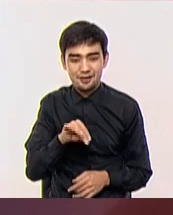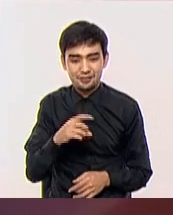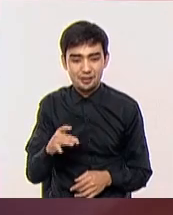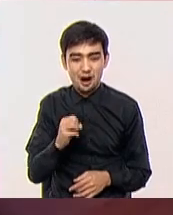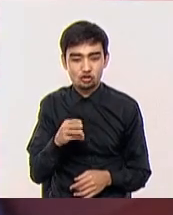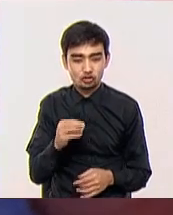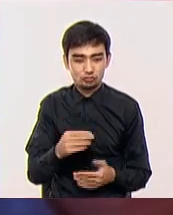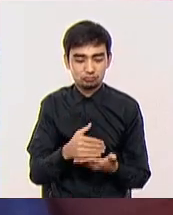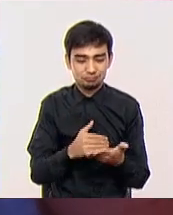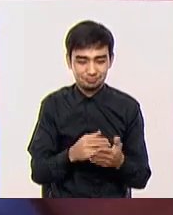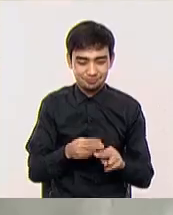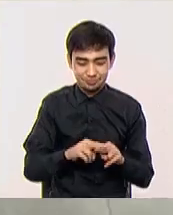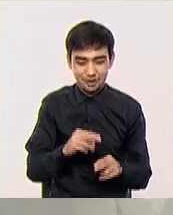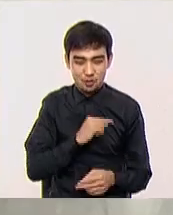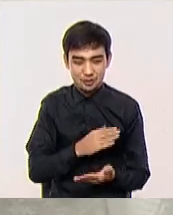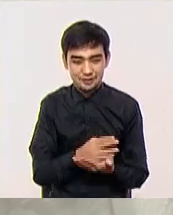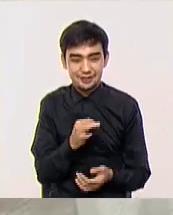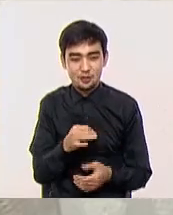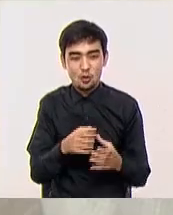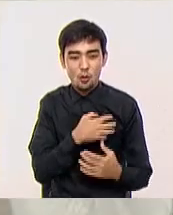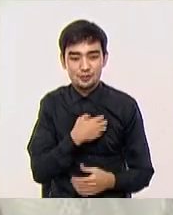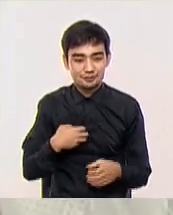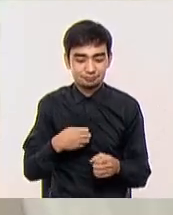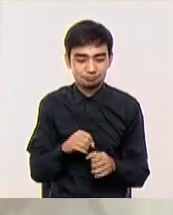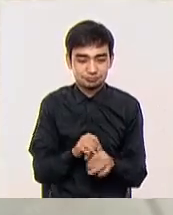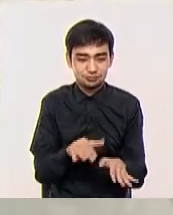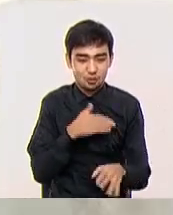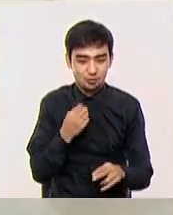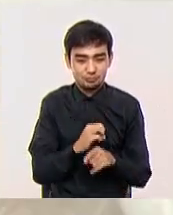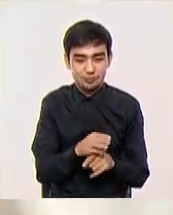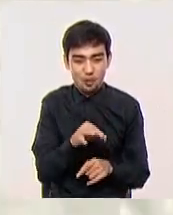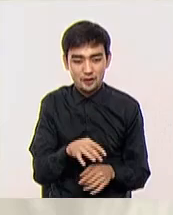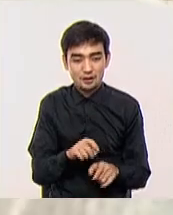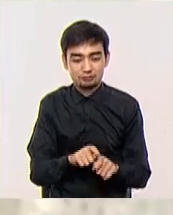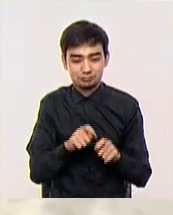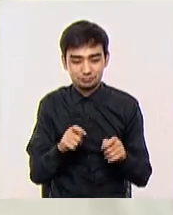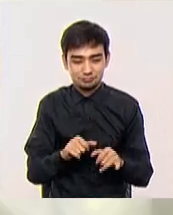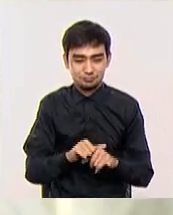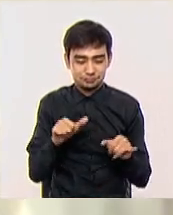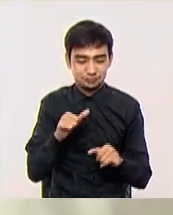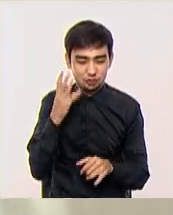этого, межведомственная комиссия по недопущению распространения коронавируса решила увеличить